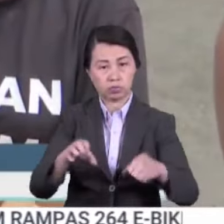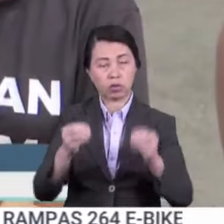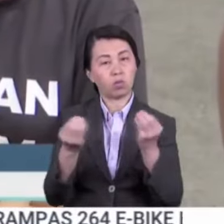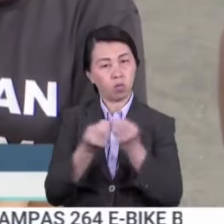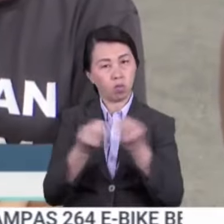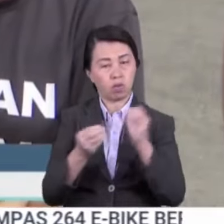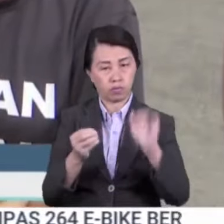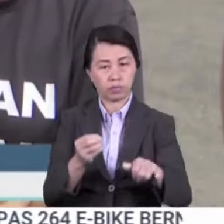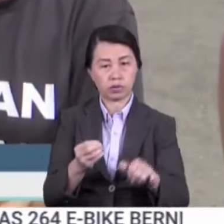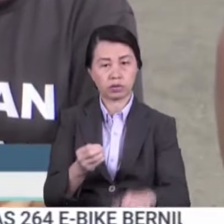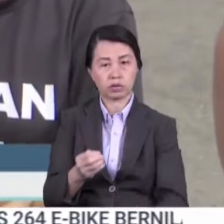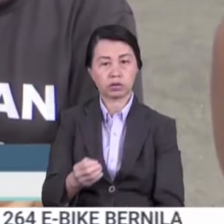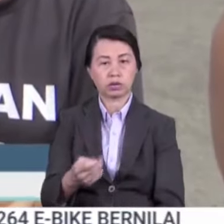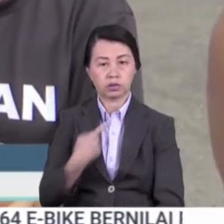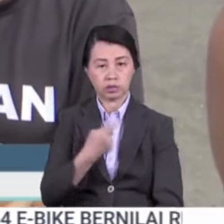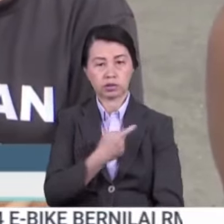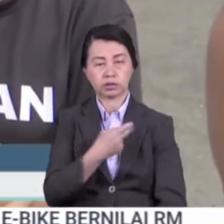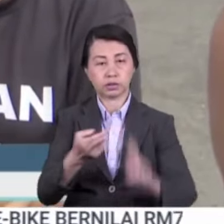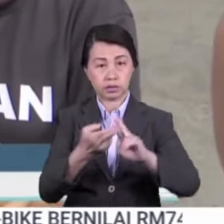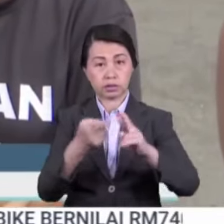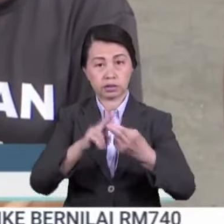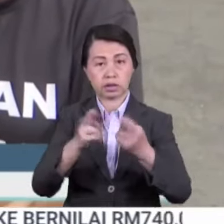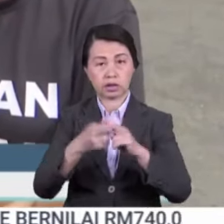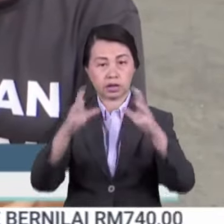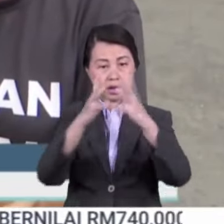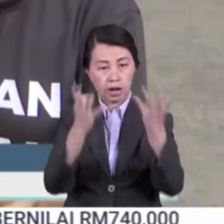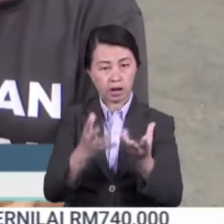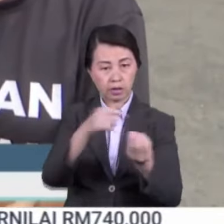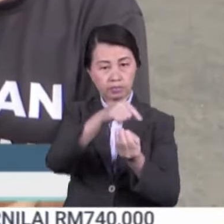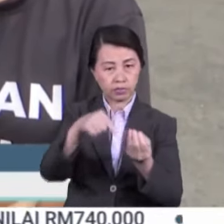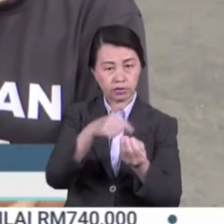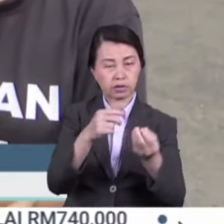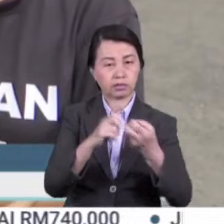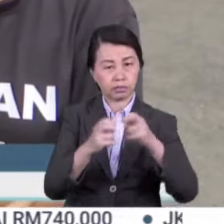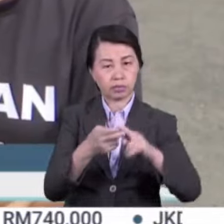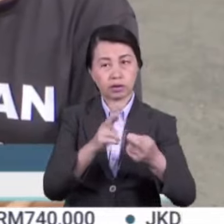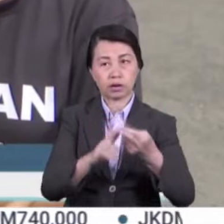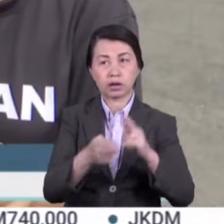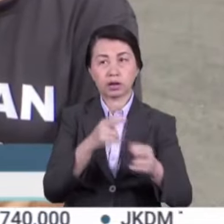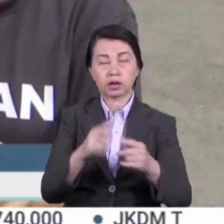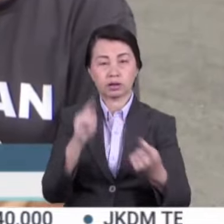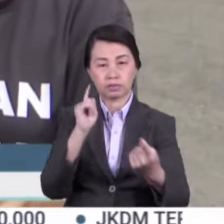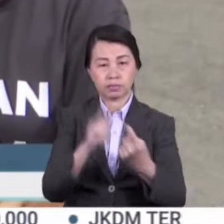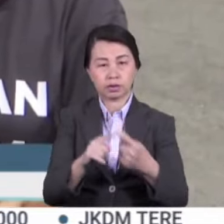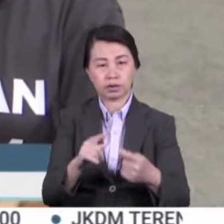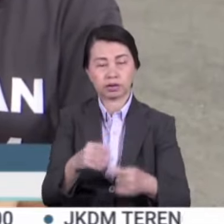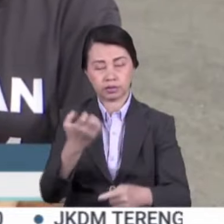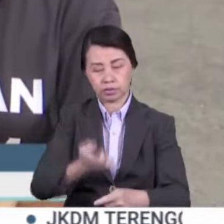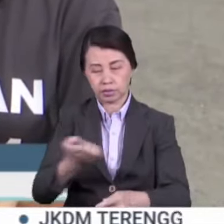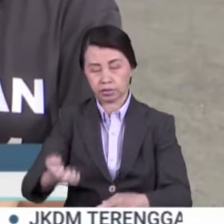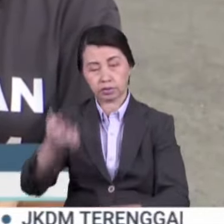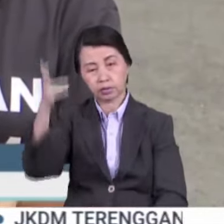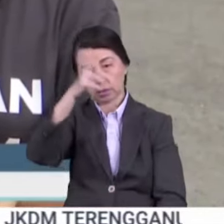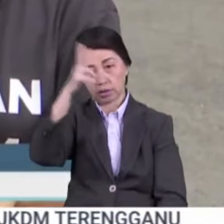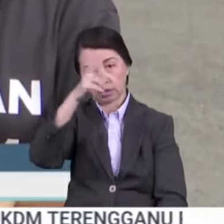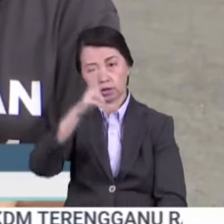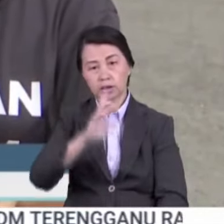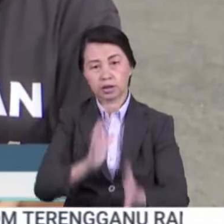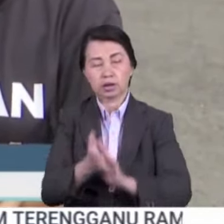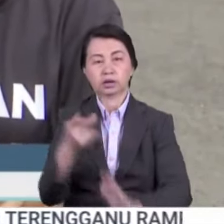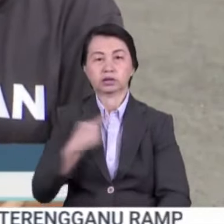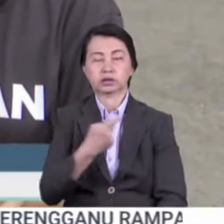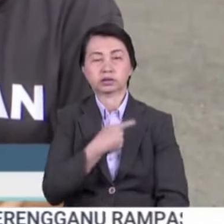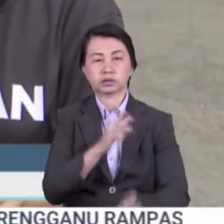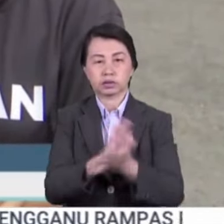Kalau kami kan dalam sekitar, kami lebih kepada hands on kepada agensi-agensi kerajaan supaya kami